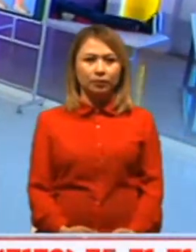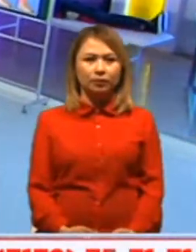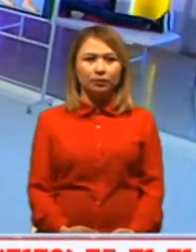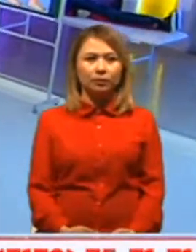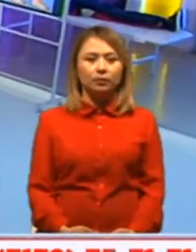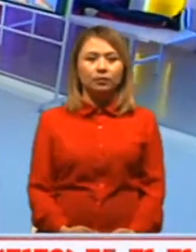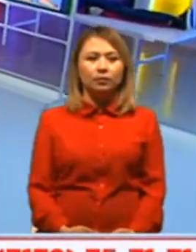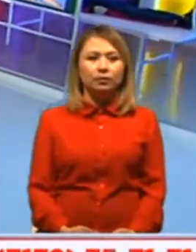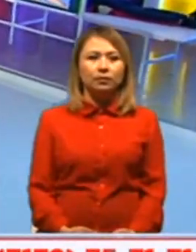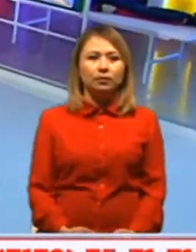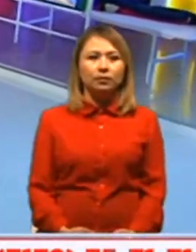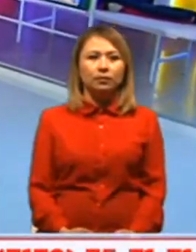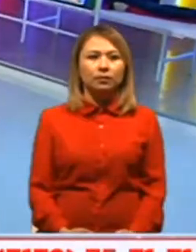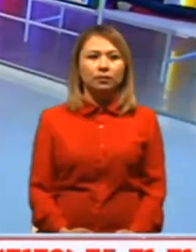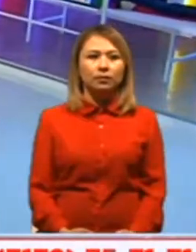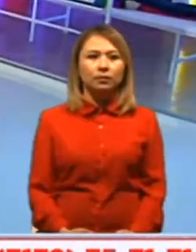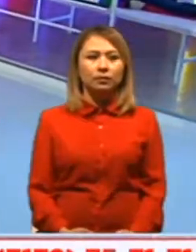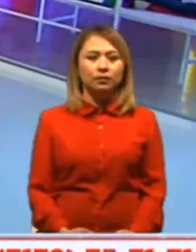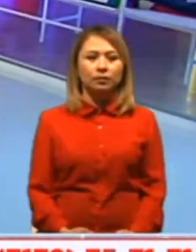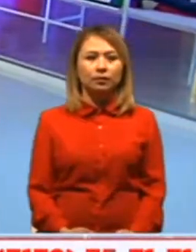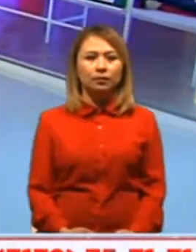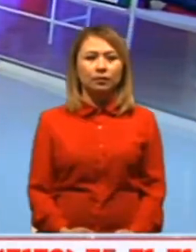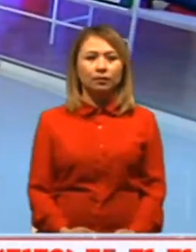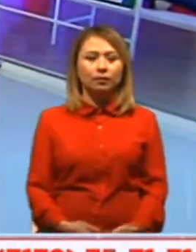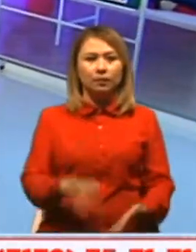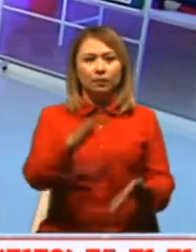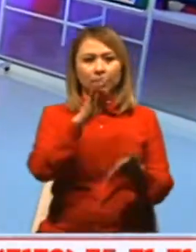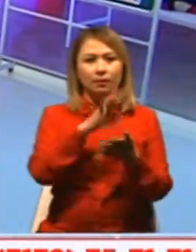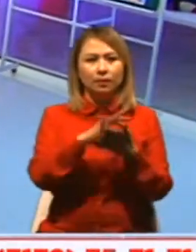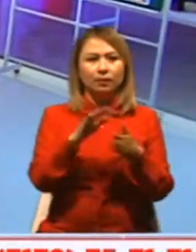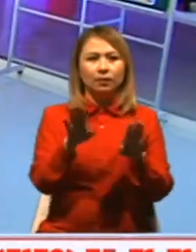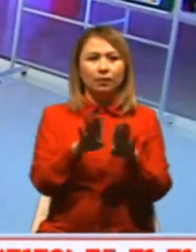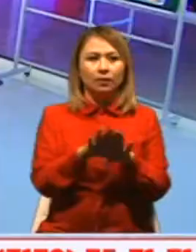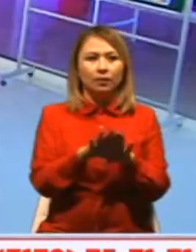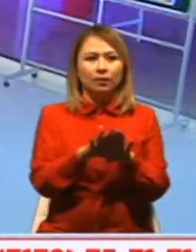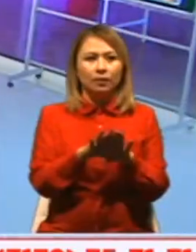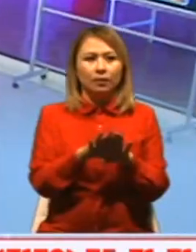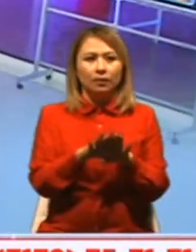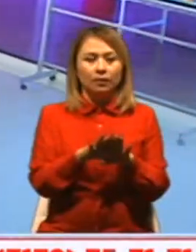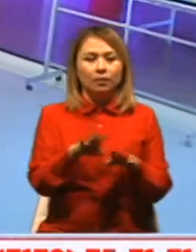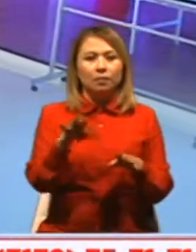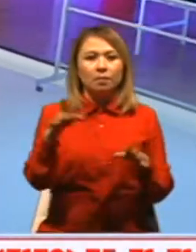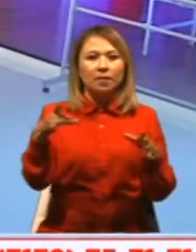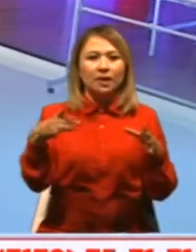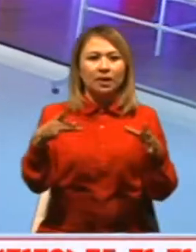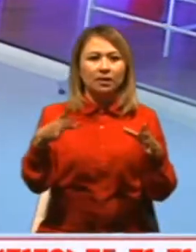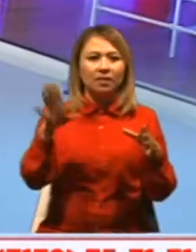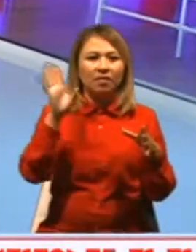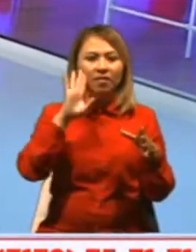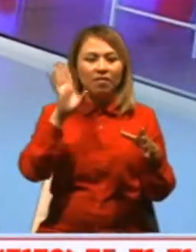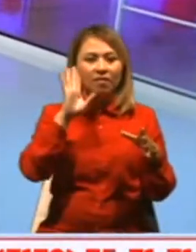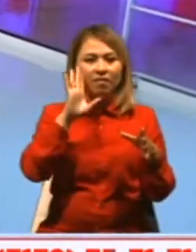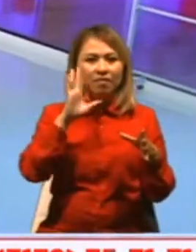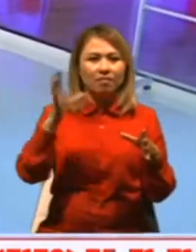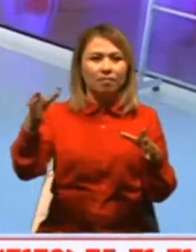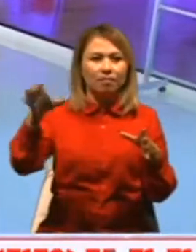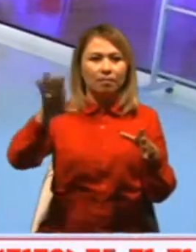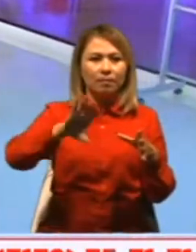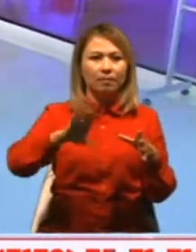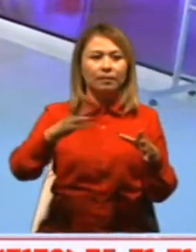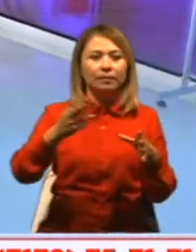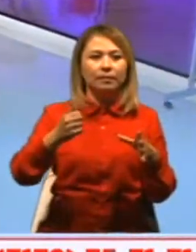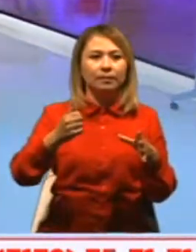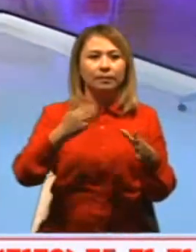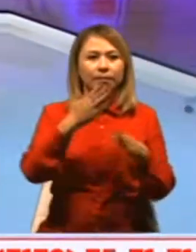ғой? Жауабыңыз? Естім, только баклашкаға емес, суды сонда банкі, стеклянный банкіге сақтайын ба?